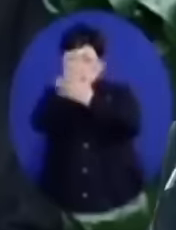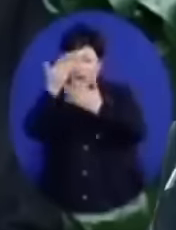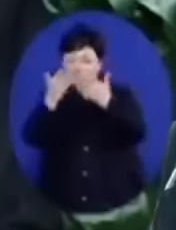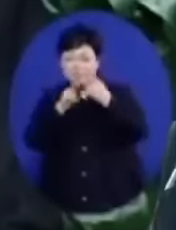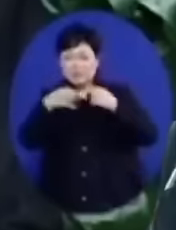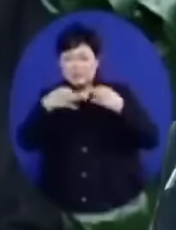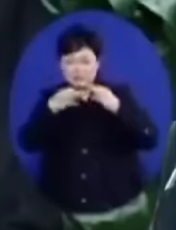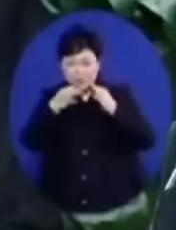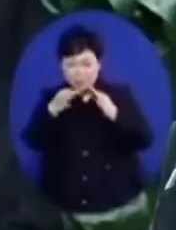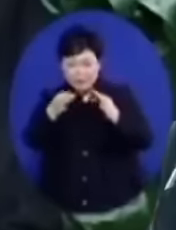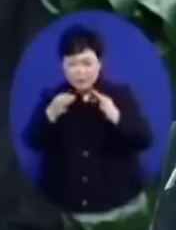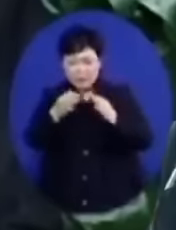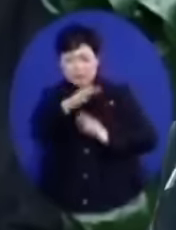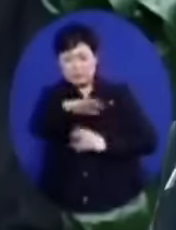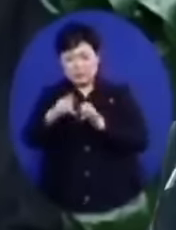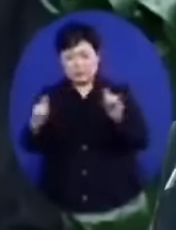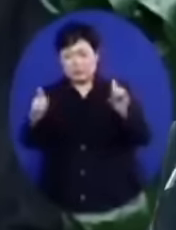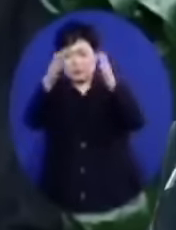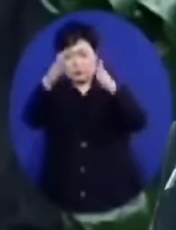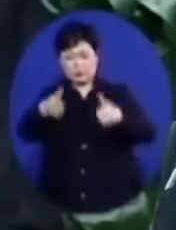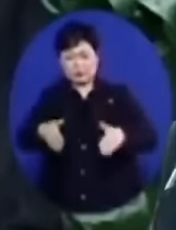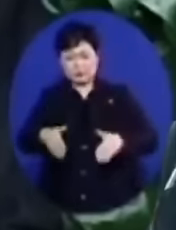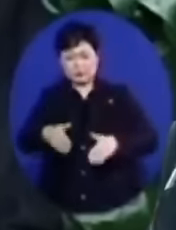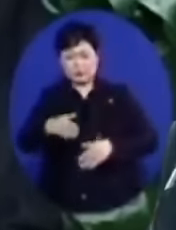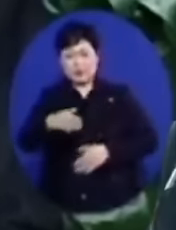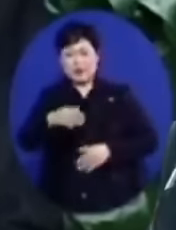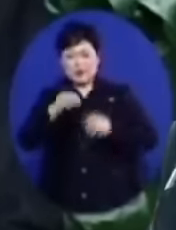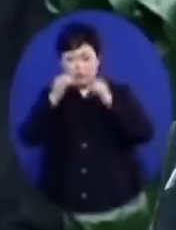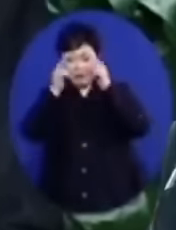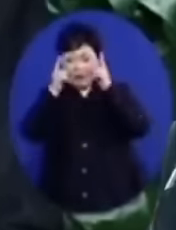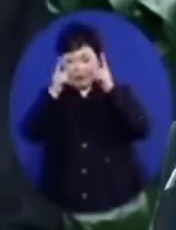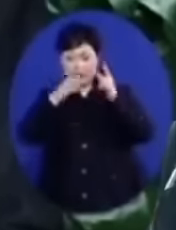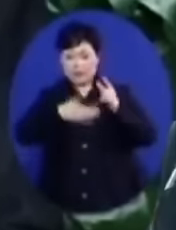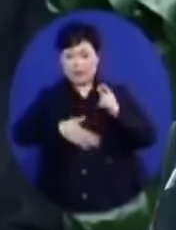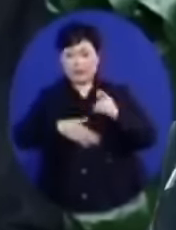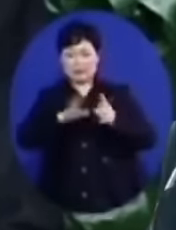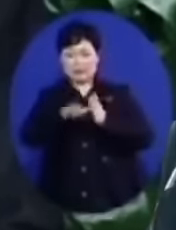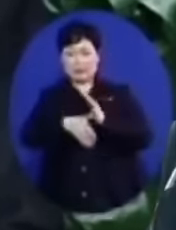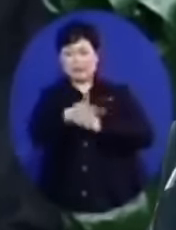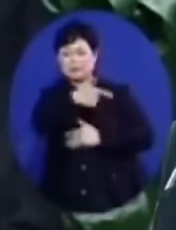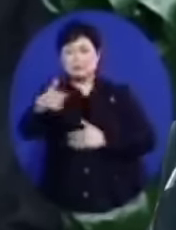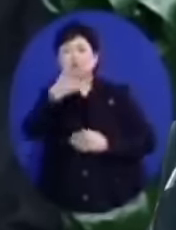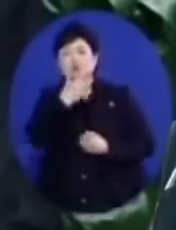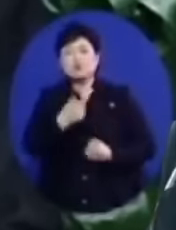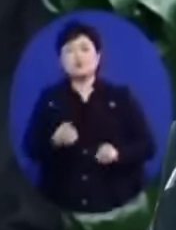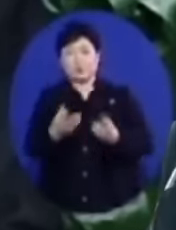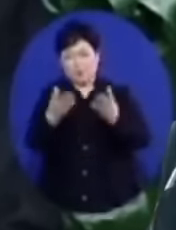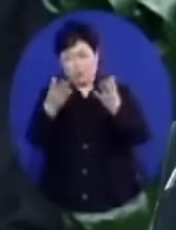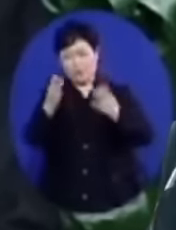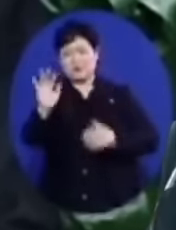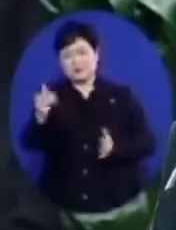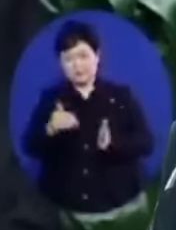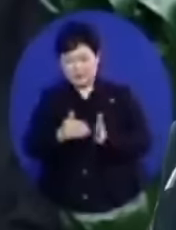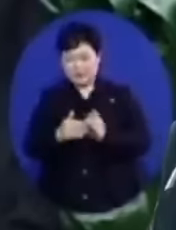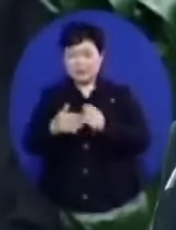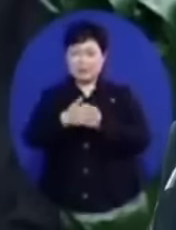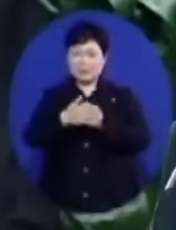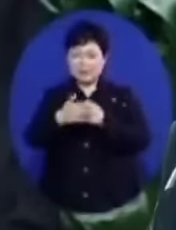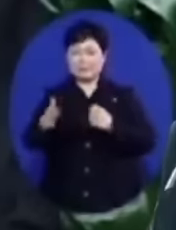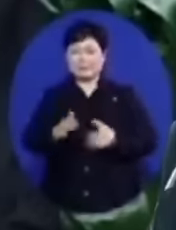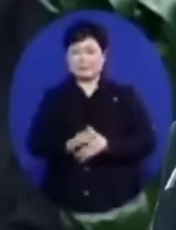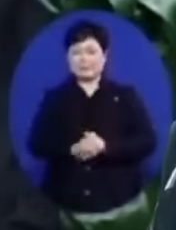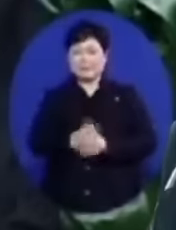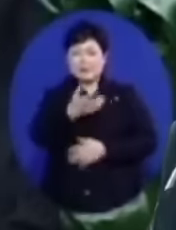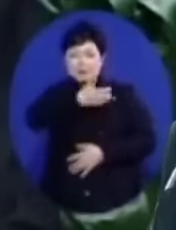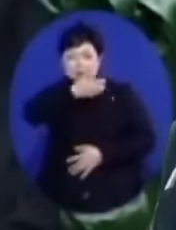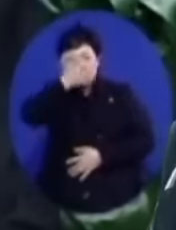음성이나 이웃 사람들을 통해서 알려질 때 얼마나 큰 축복이 되는지 모릅니다. 그러므로